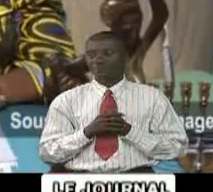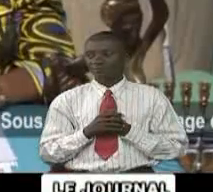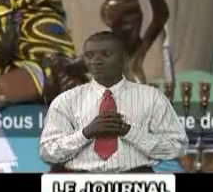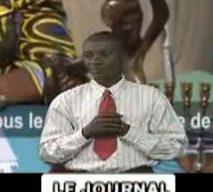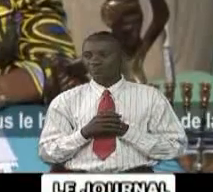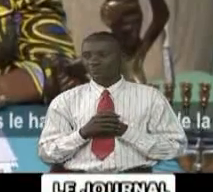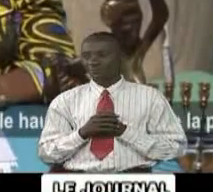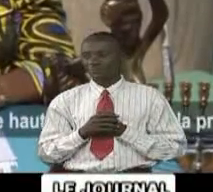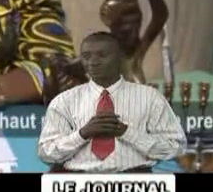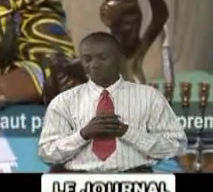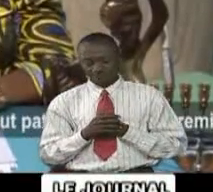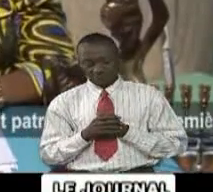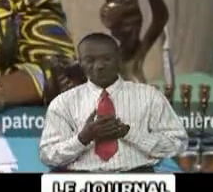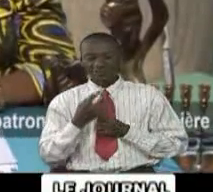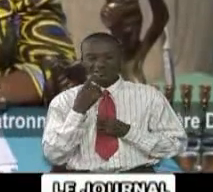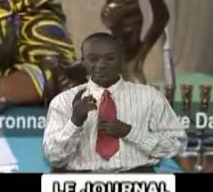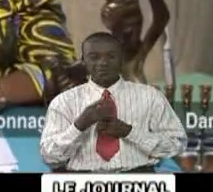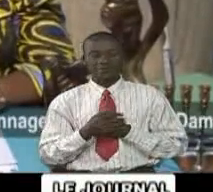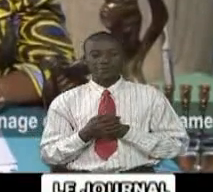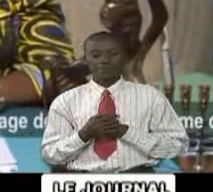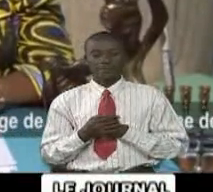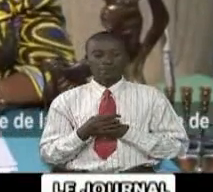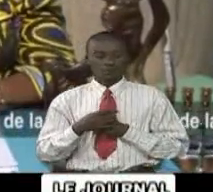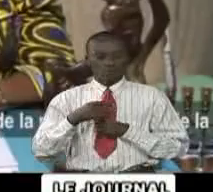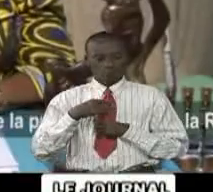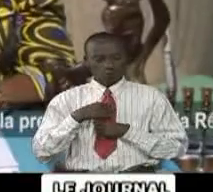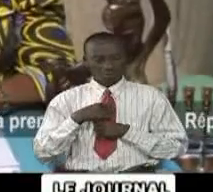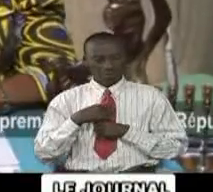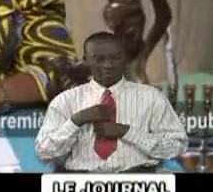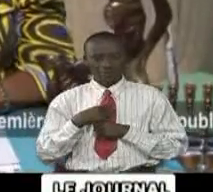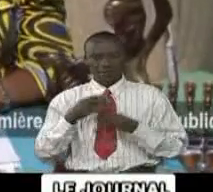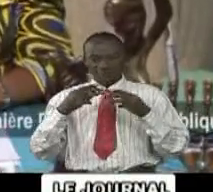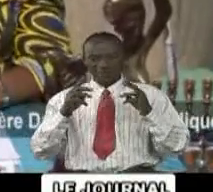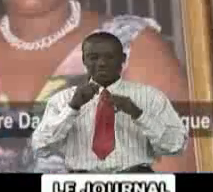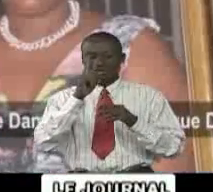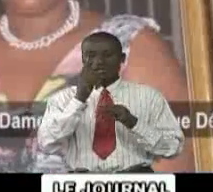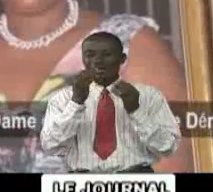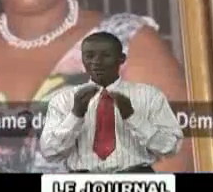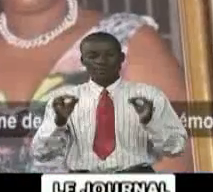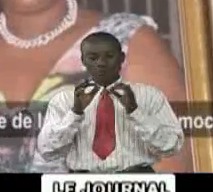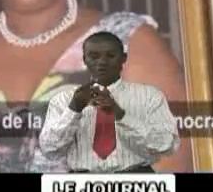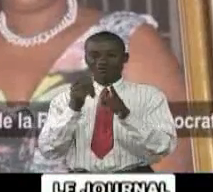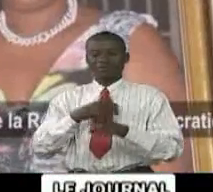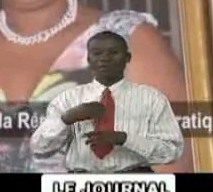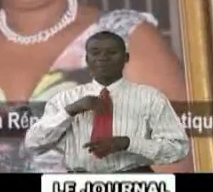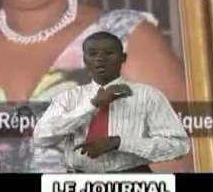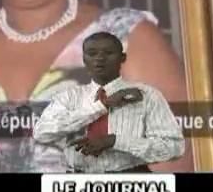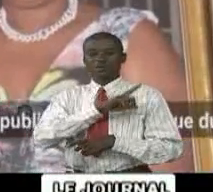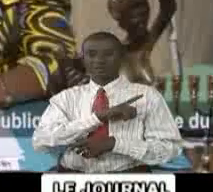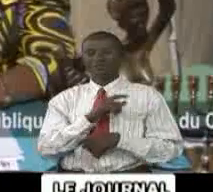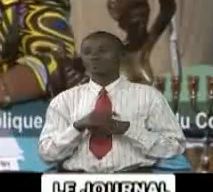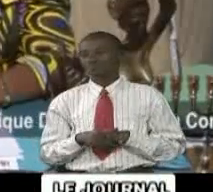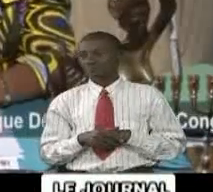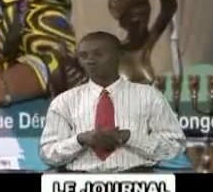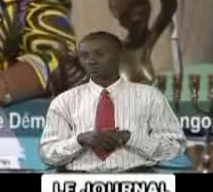Nazali na sango munene kouta epa ya mama na biso ya yambo ya mboka, mama Marie Olive Lembe Kabila. Oyo atindi ngai na